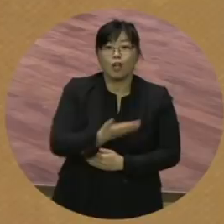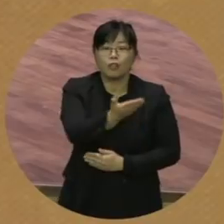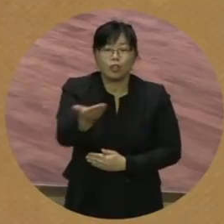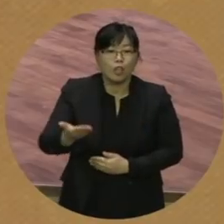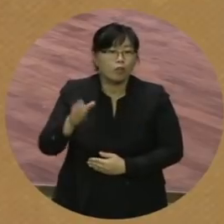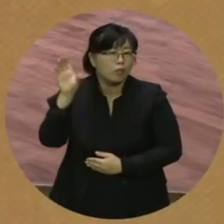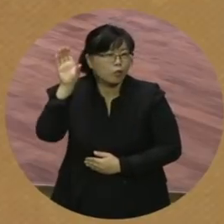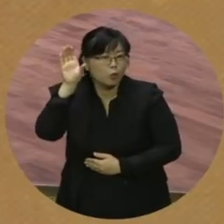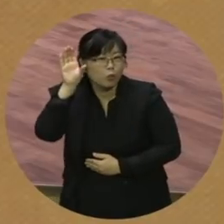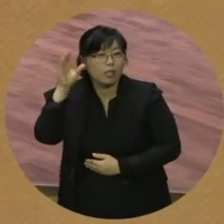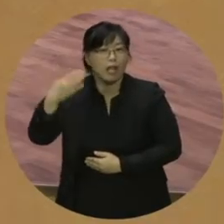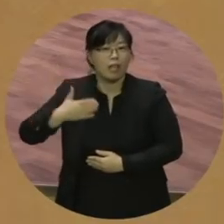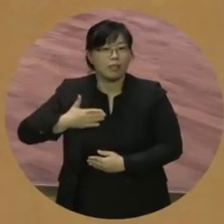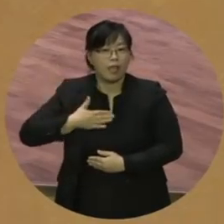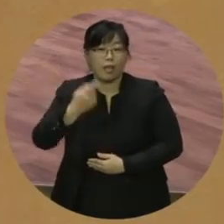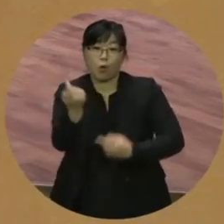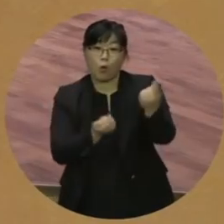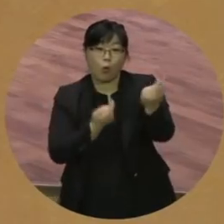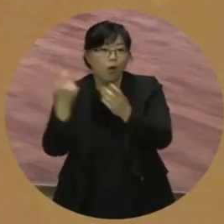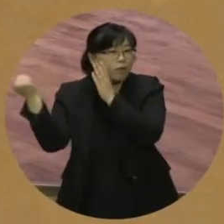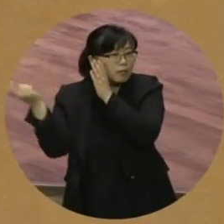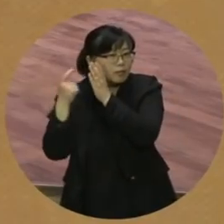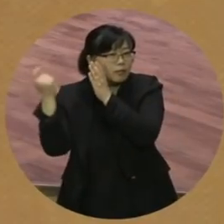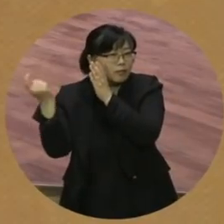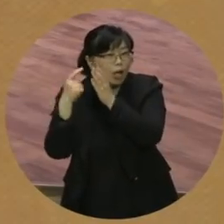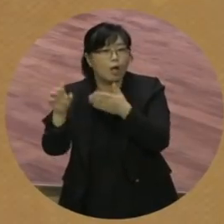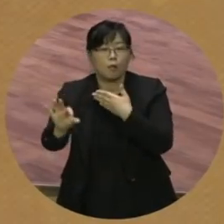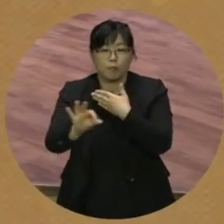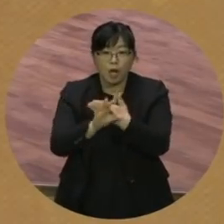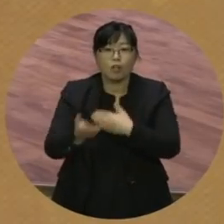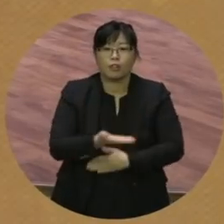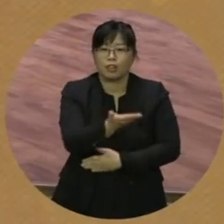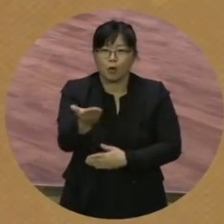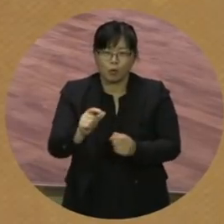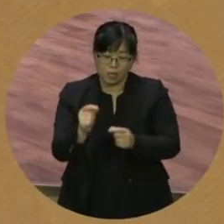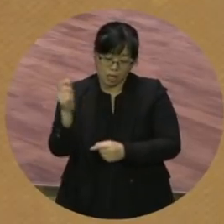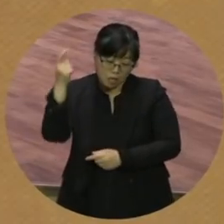너희는 귀를 기울이고 내게로 나와 들으라.